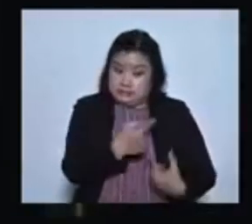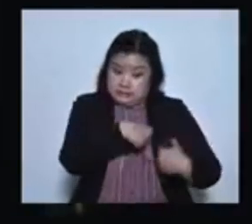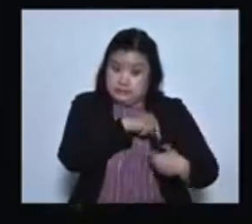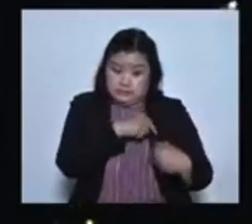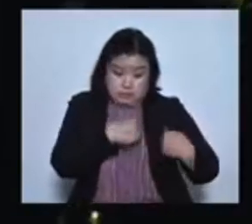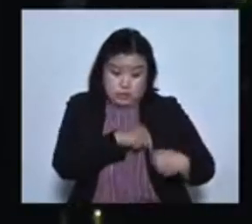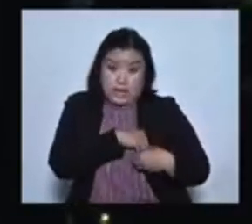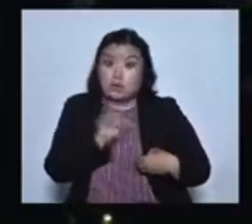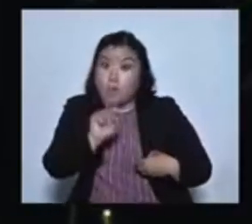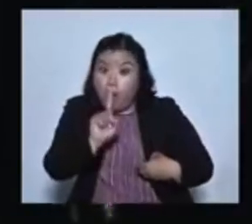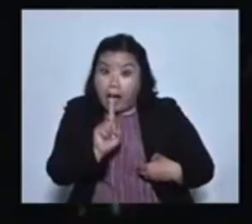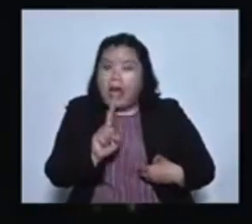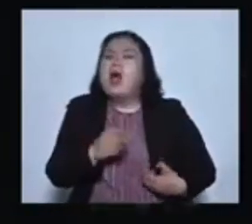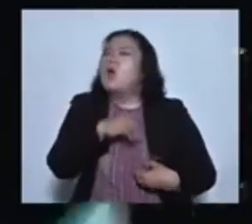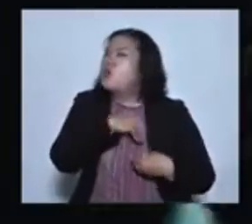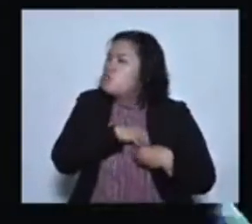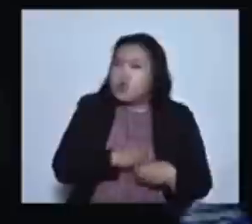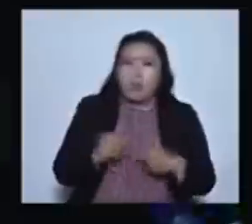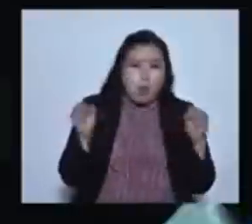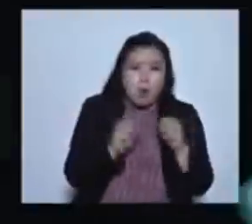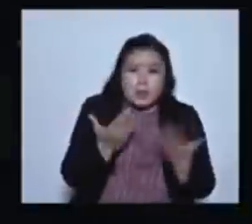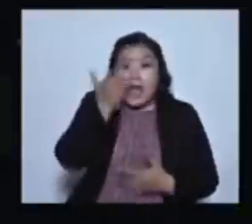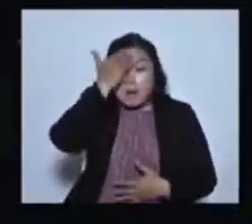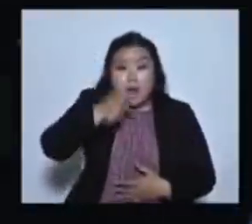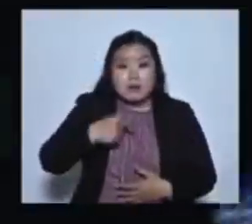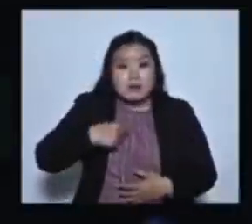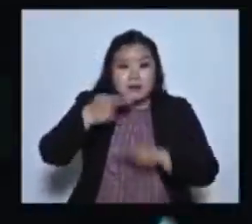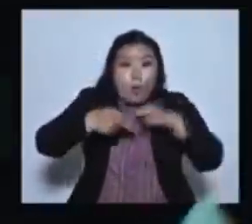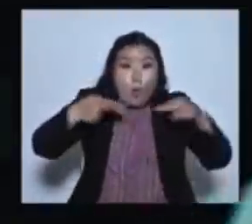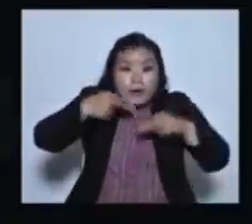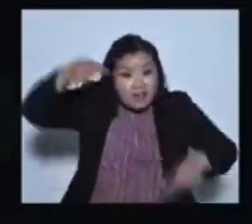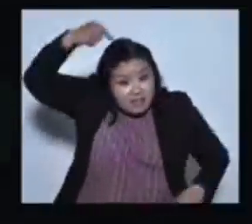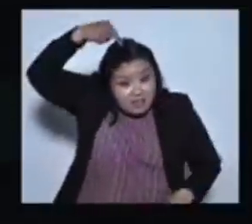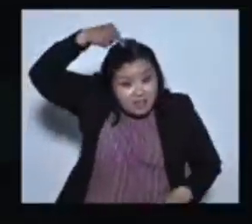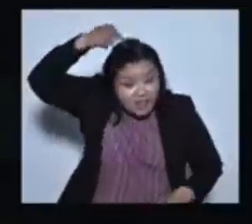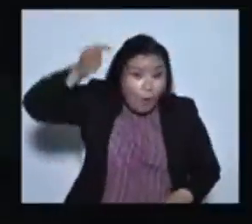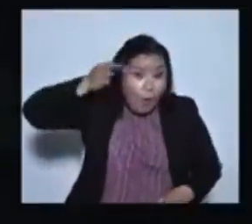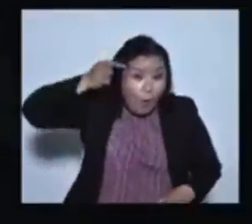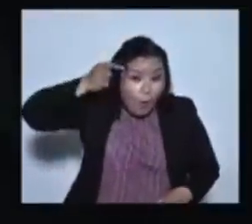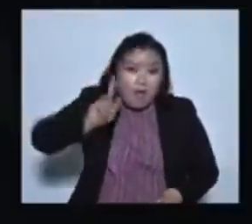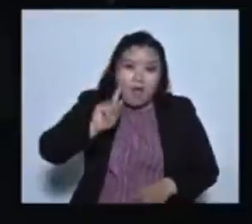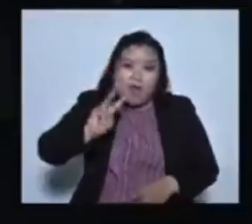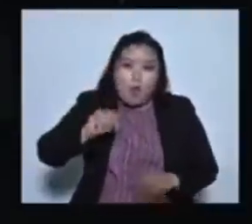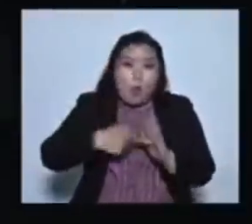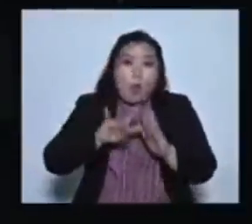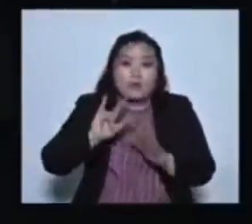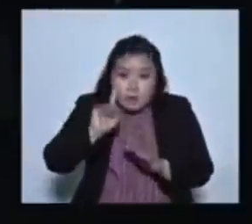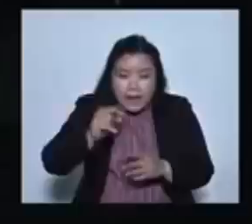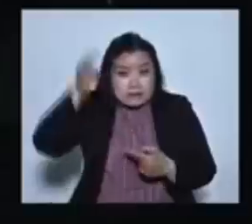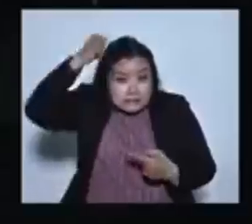ไรขวัญอยู่ที่ไหนขวัญอยู่ที่หัวศีรษะและขวัญอยู่ที่ไหนอยู่ที่